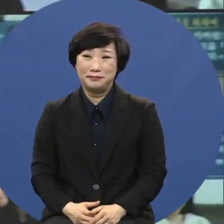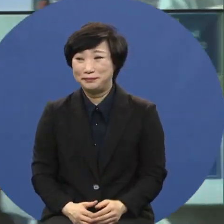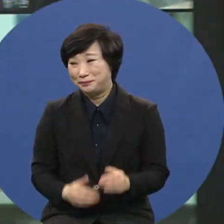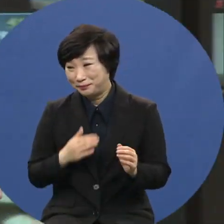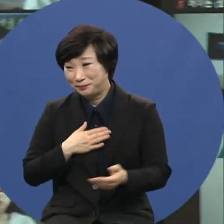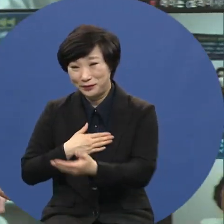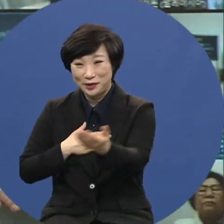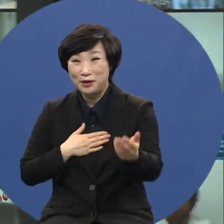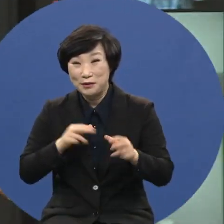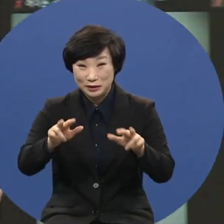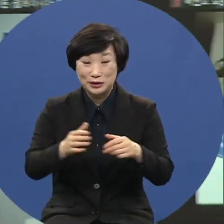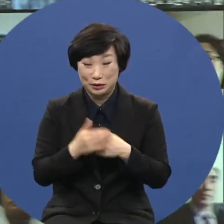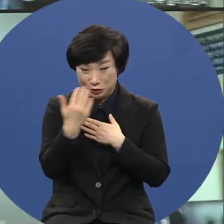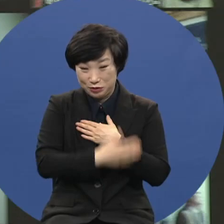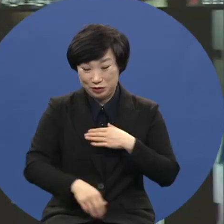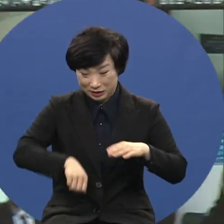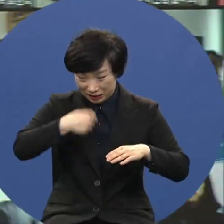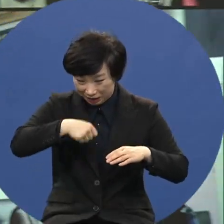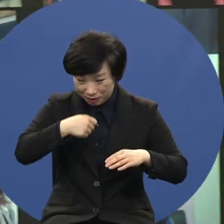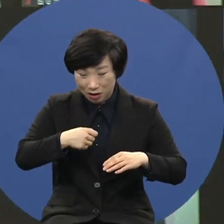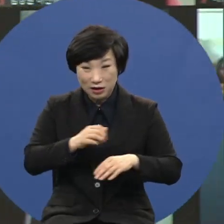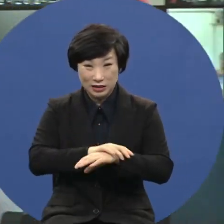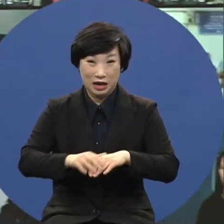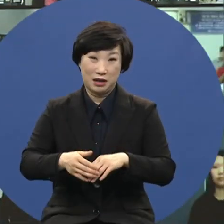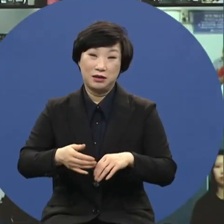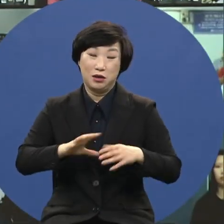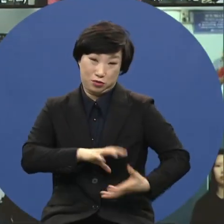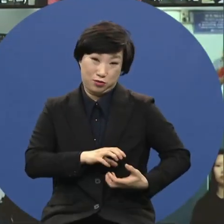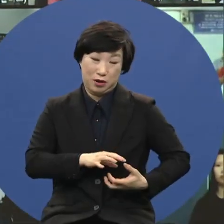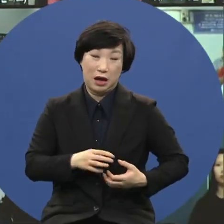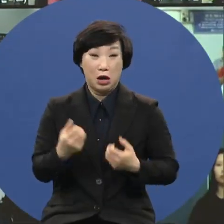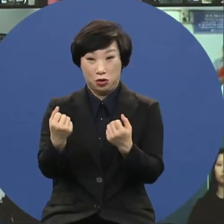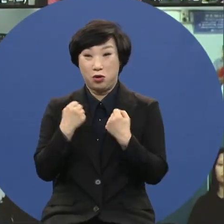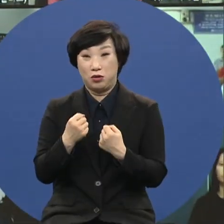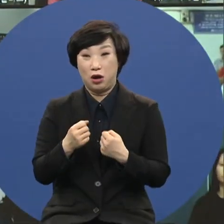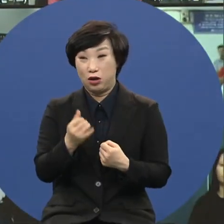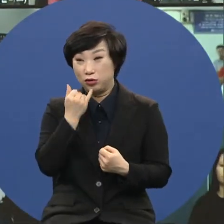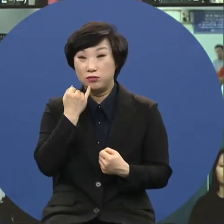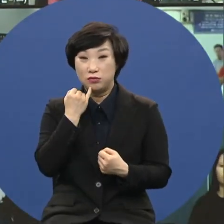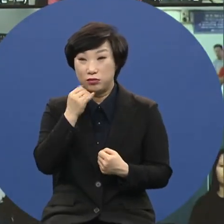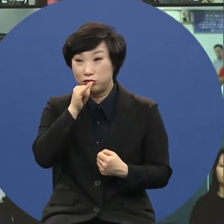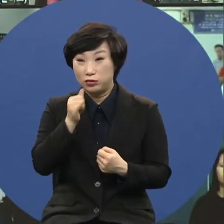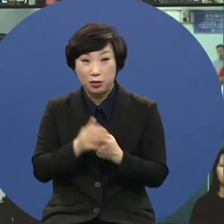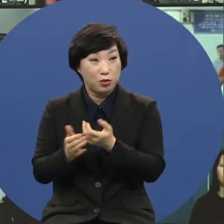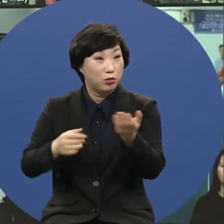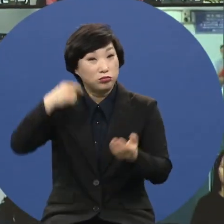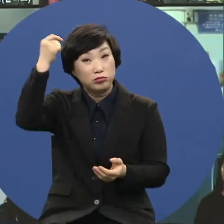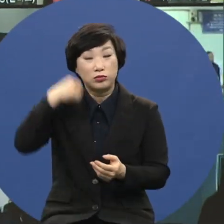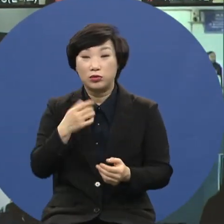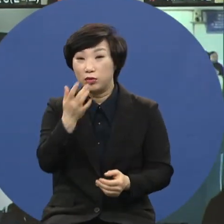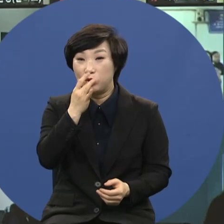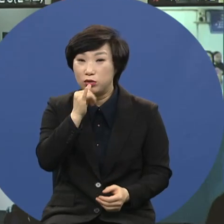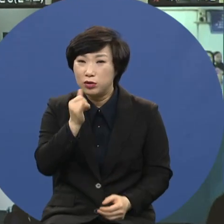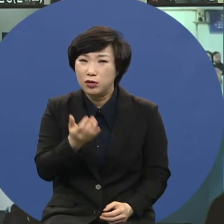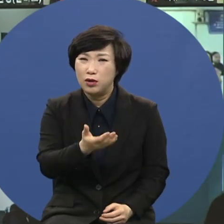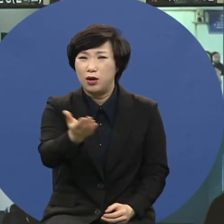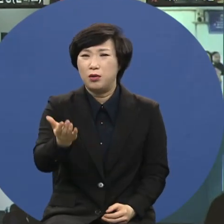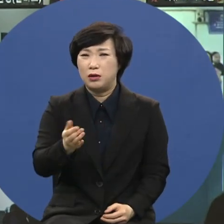여러분은 지금 밥 잘 먹고 건강하고 멀쩡하니까 뭐 실감이 잘 안 나지.